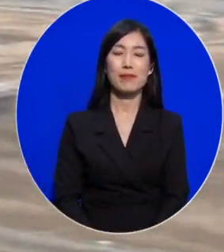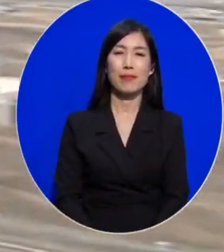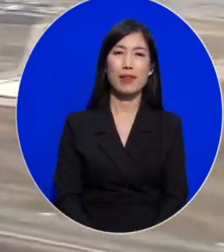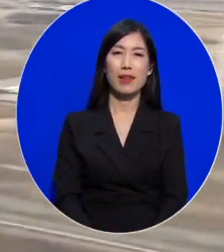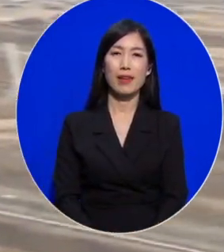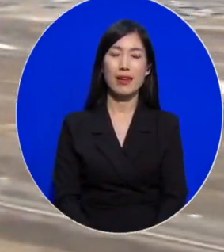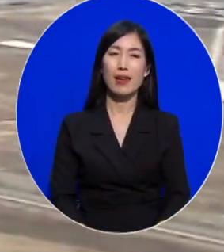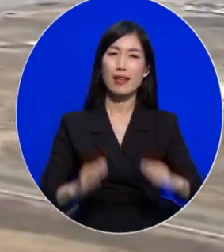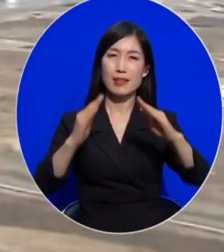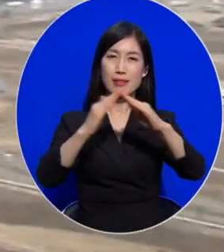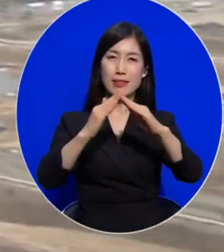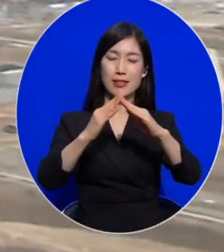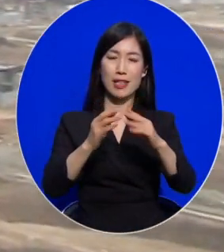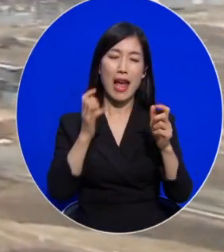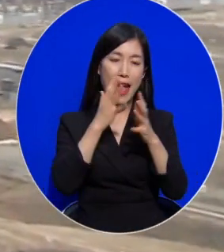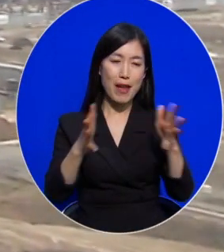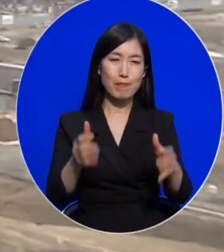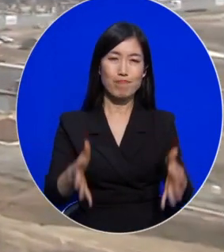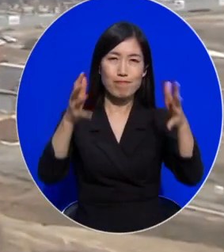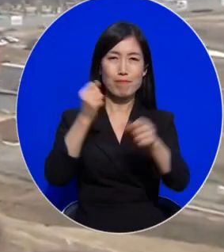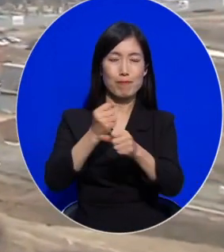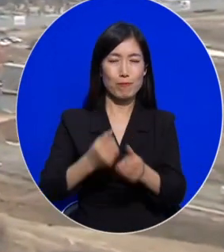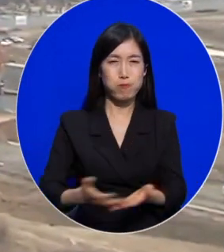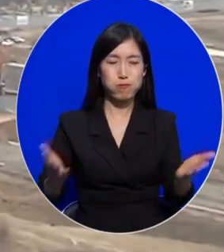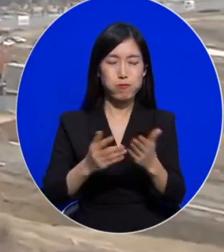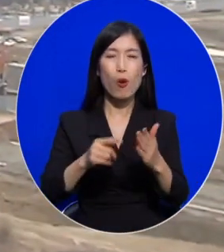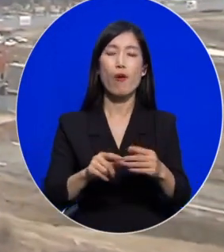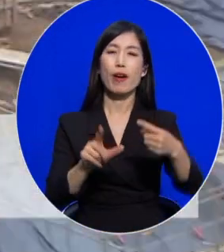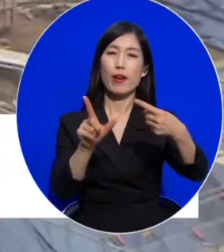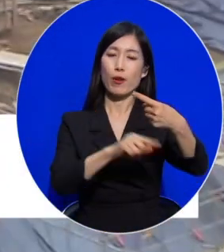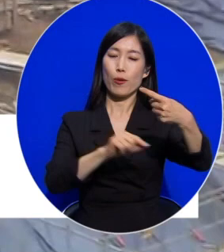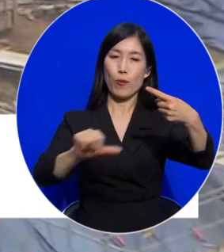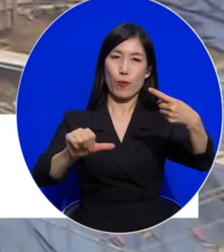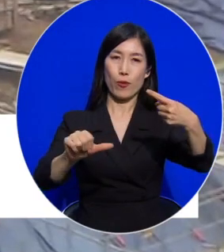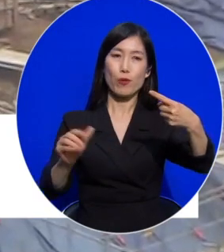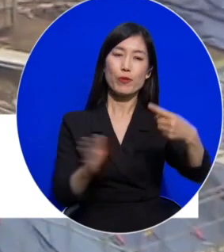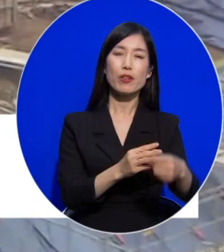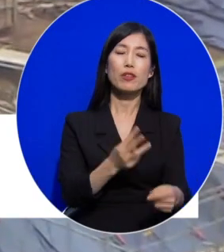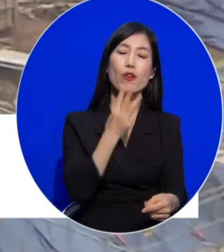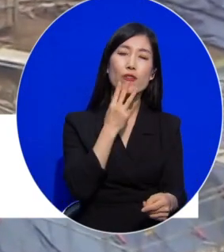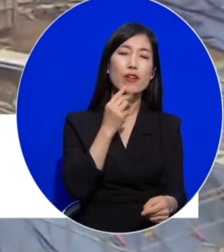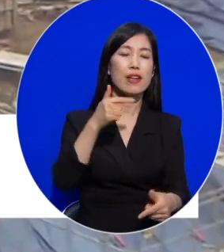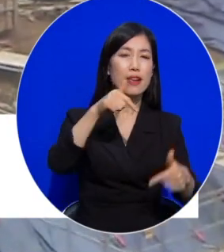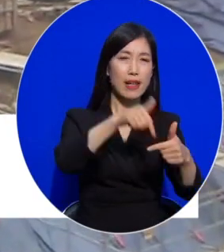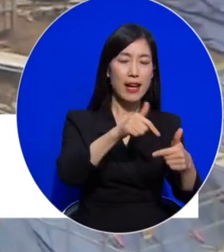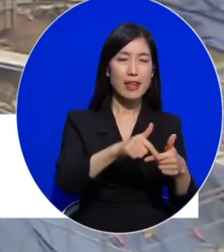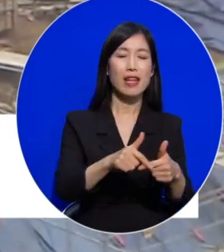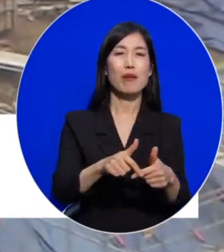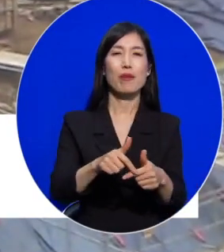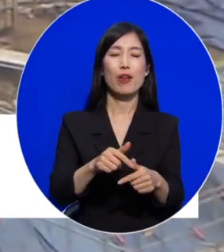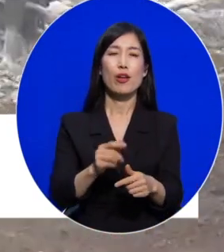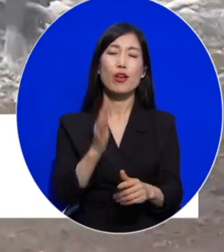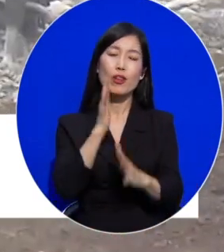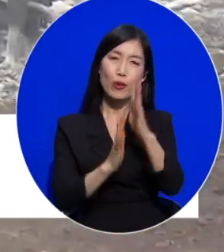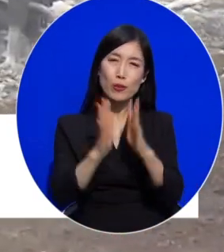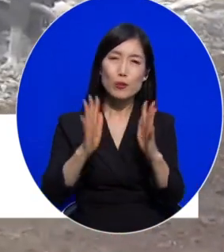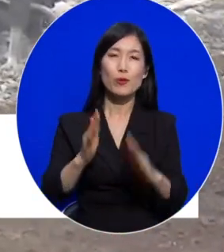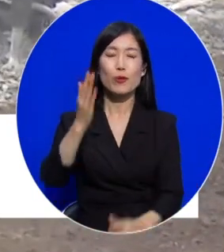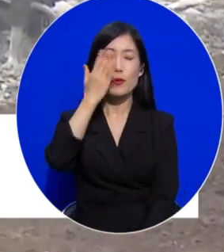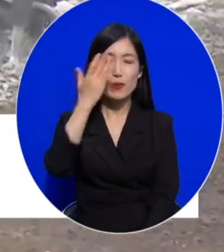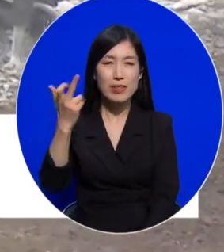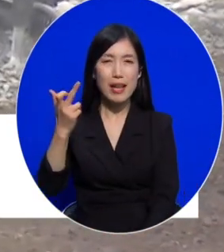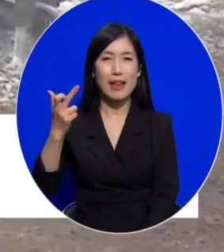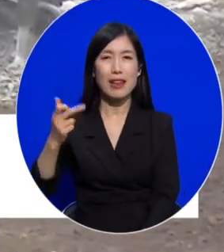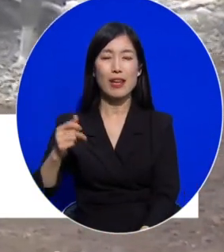규제도 정상화 하겠다는 방 있습니다 5일 0시부터 서울 강남과 서초 송파 용산구 등 4곳을 제외한